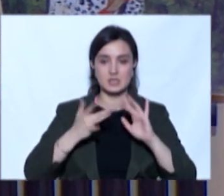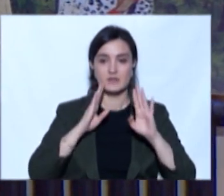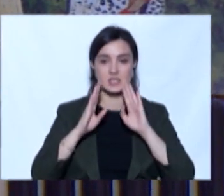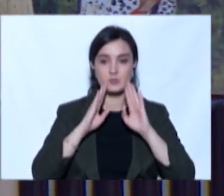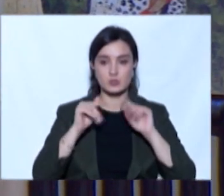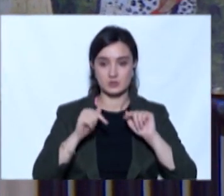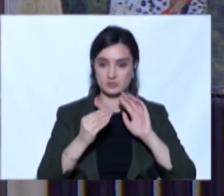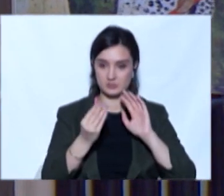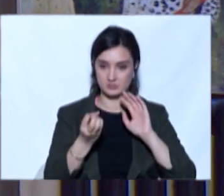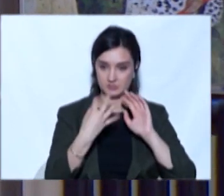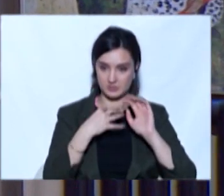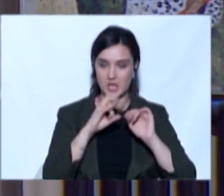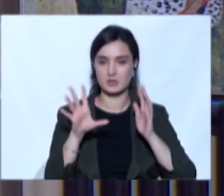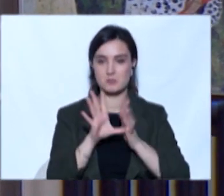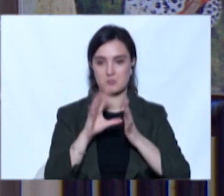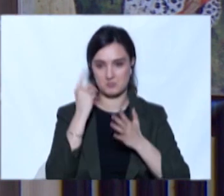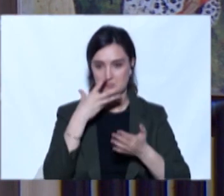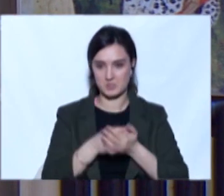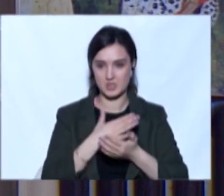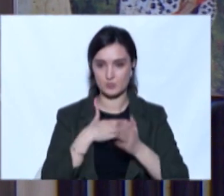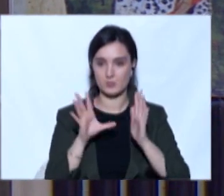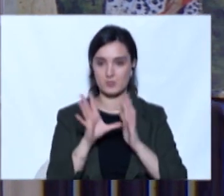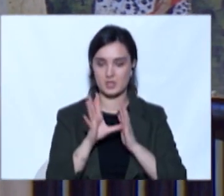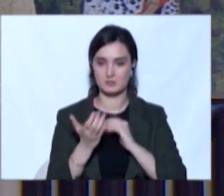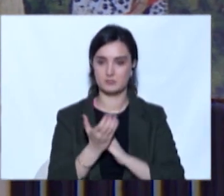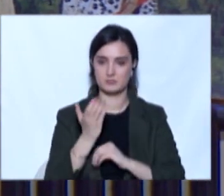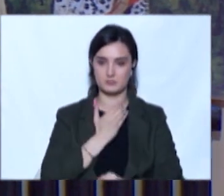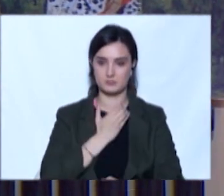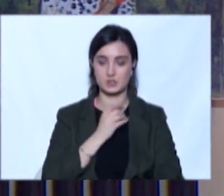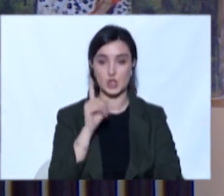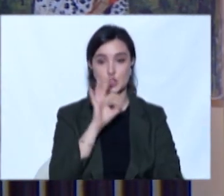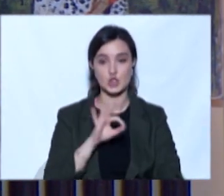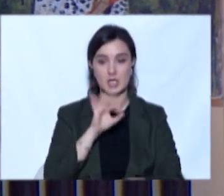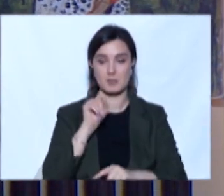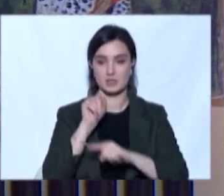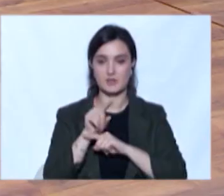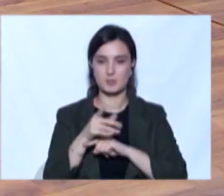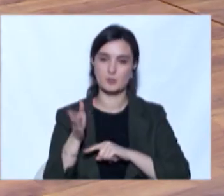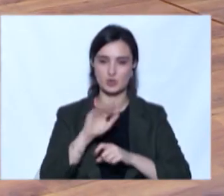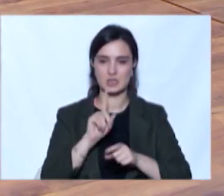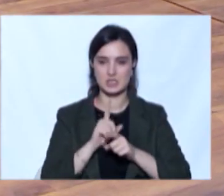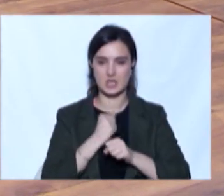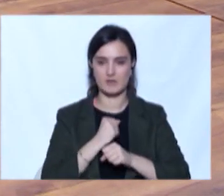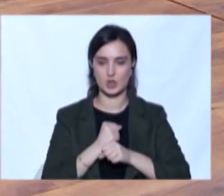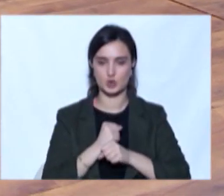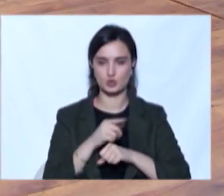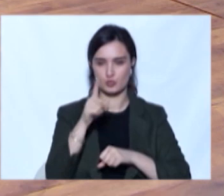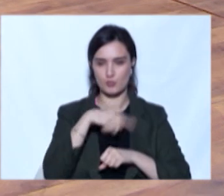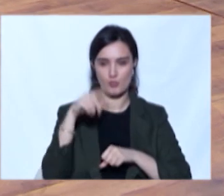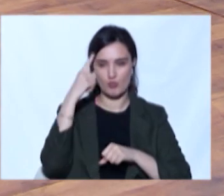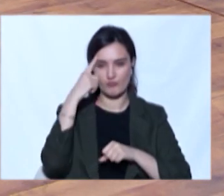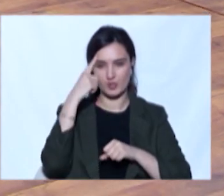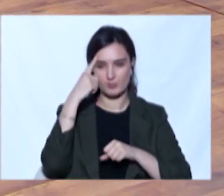ან ჩემს პირად მეილზე. რაც შეეხება დავალებას, მოდი ესეთი რაღაც რო გავაკეთოთ, რომ